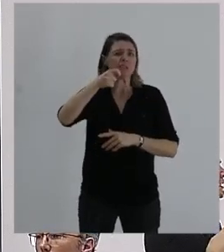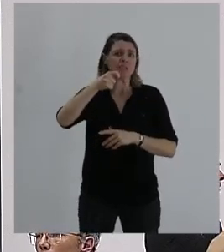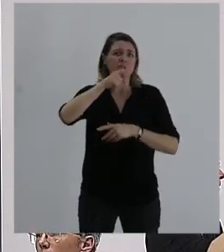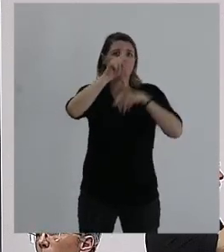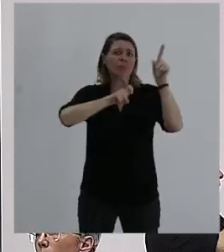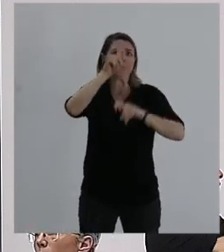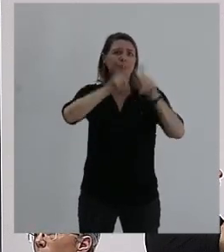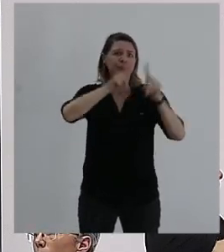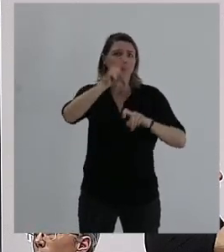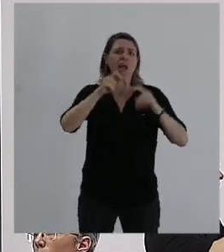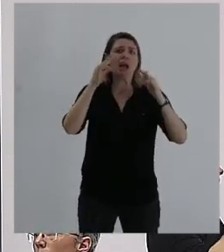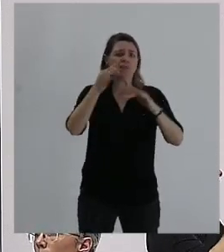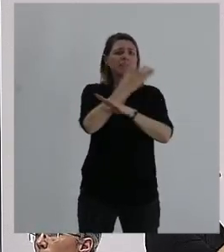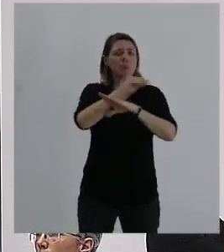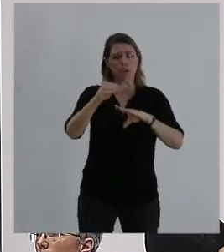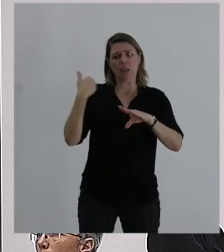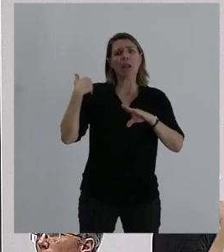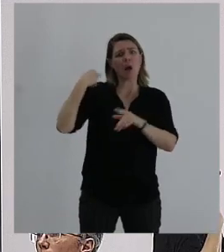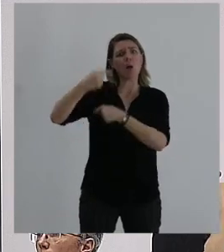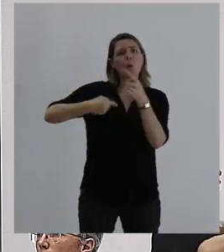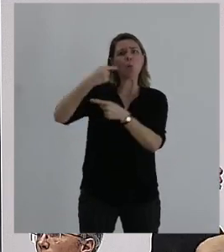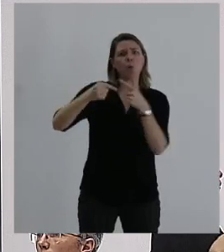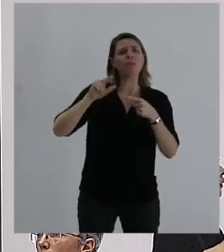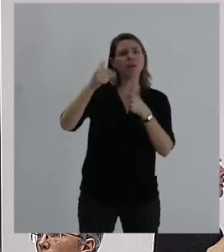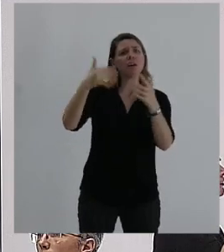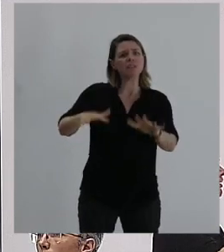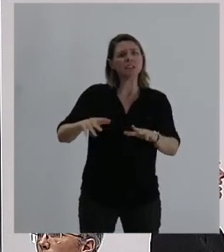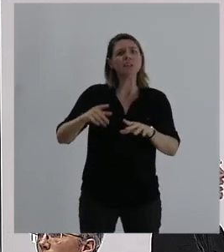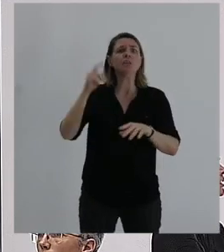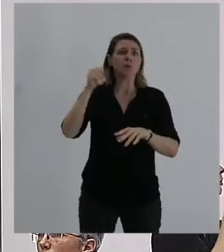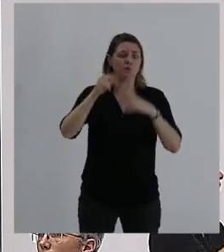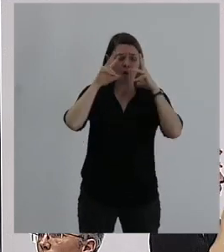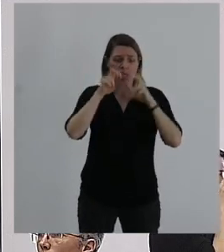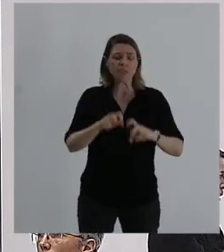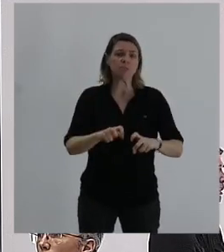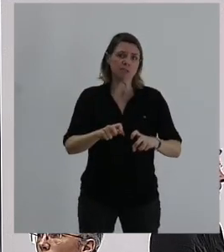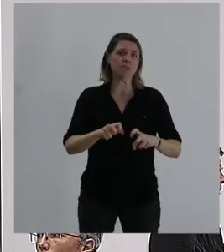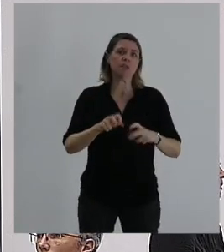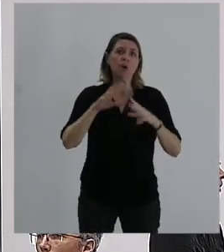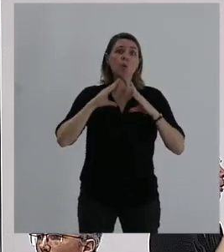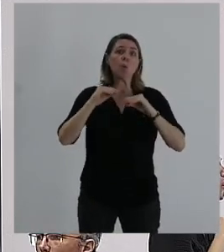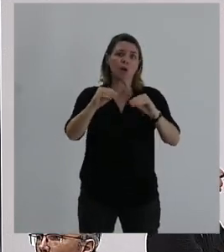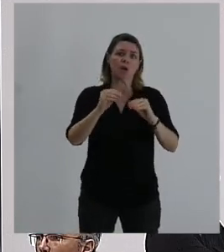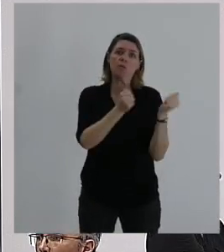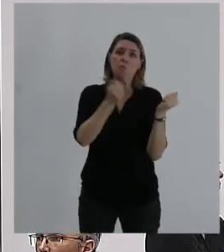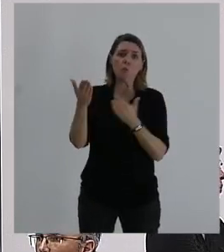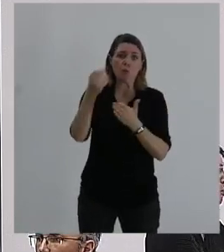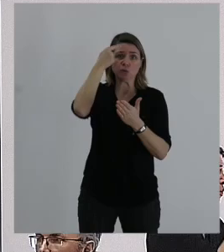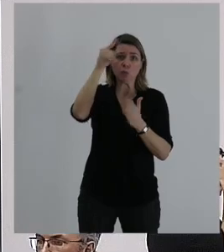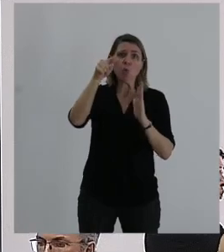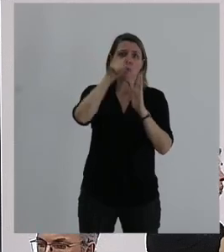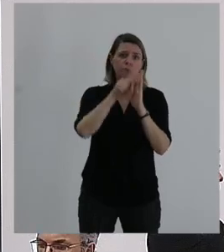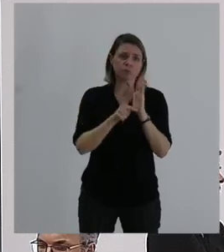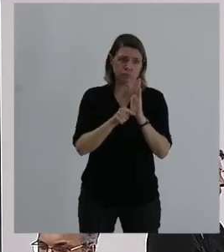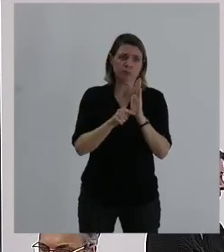crois, sur les questions de sécurité. Je pense qu'il faut l'examiner très concrètement de ce qui est proposé pour des mesures qui